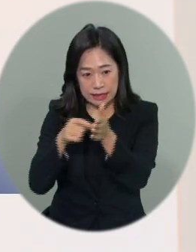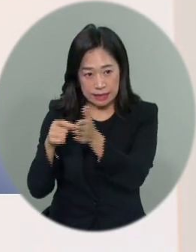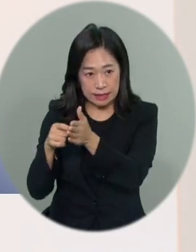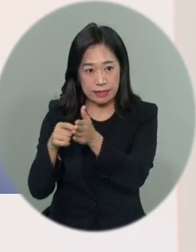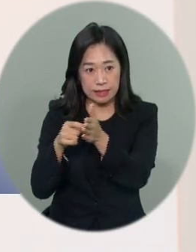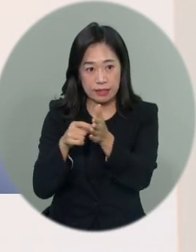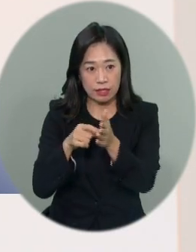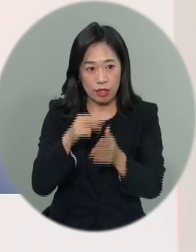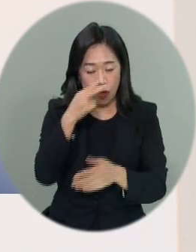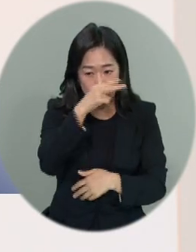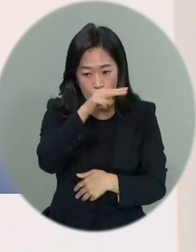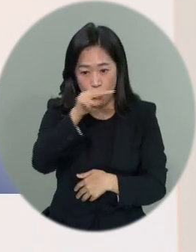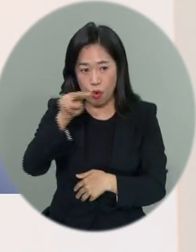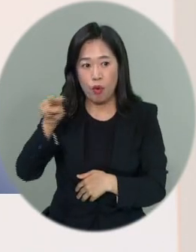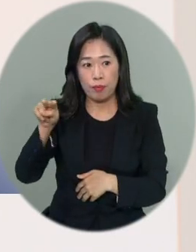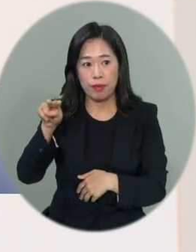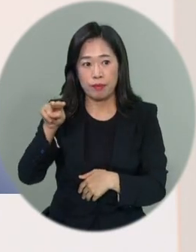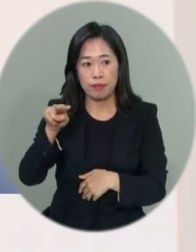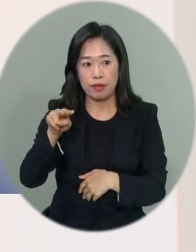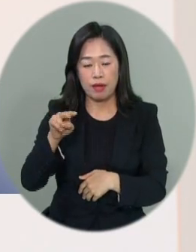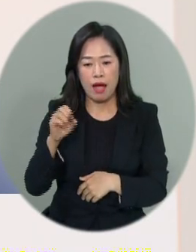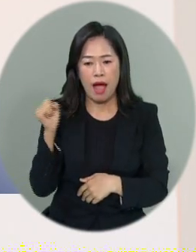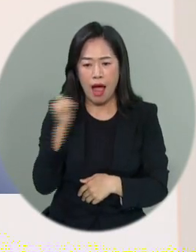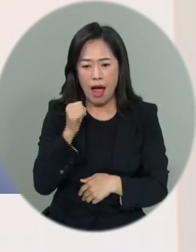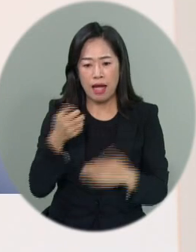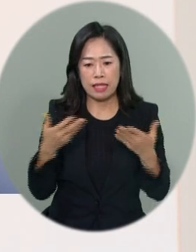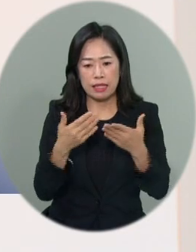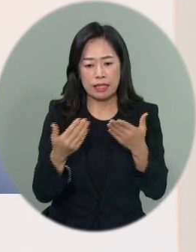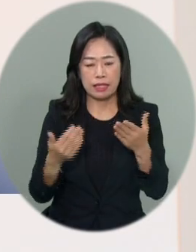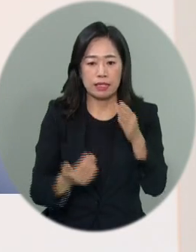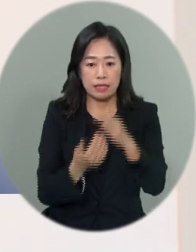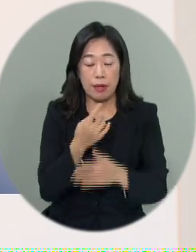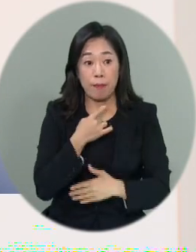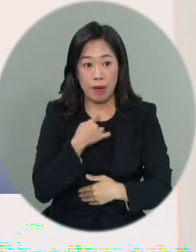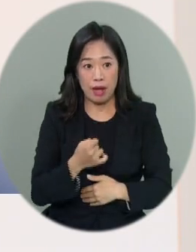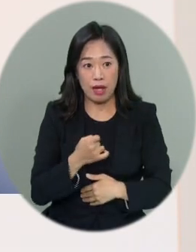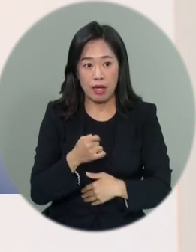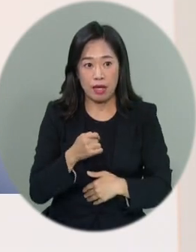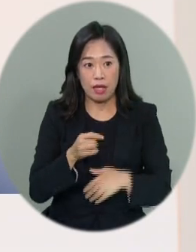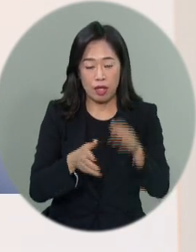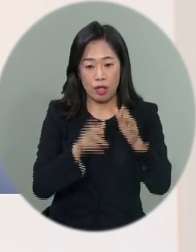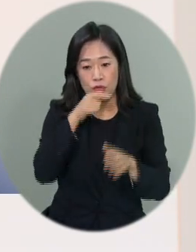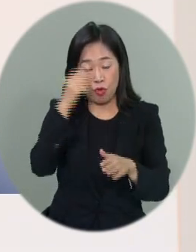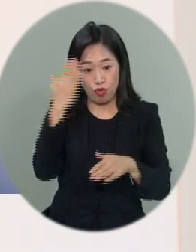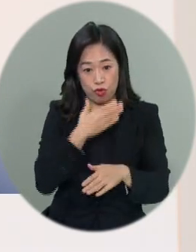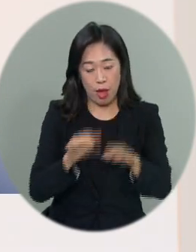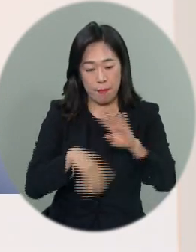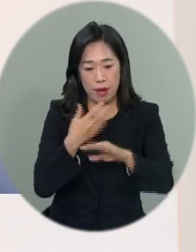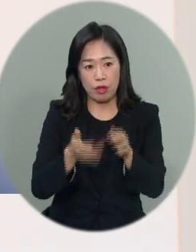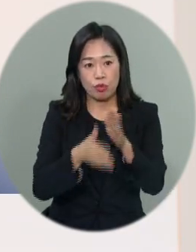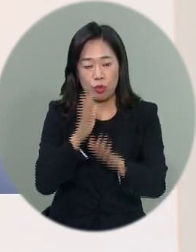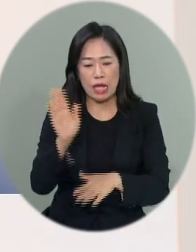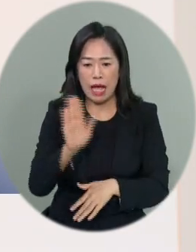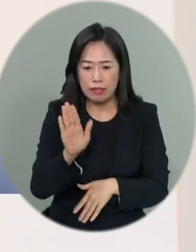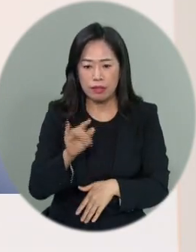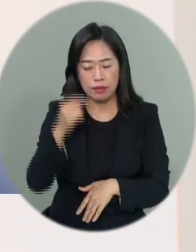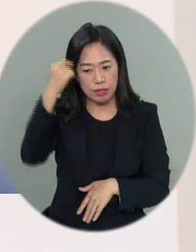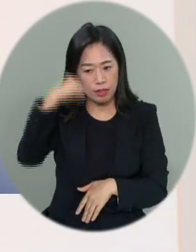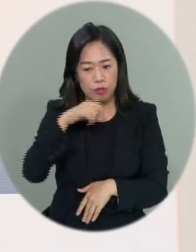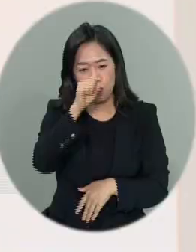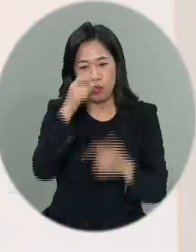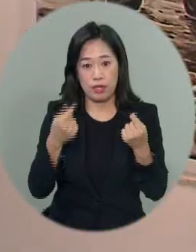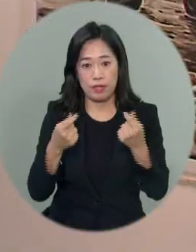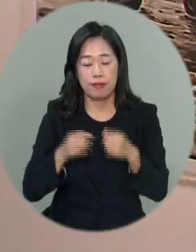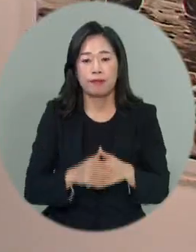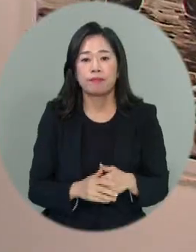넣었거든요. 쭉 돌아보고 나면 아, 이런 일이 있었구나. 우리 여수가 반란의 도시가 아니었구나. 이걸 좀 느낄 수 있었으면